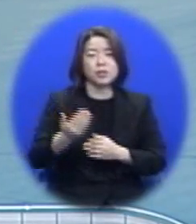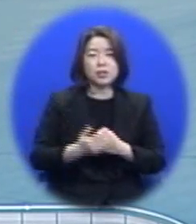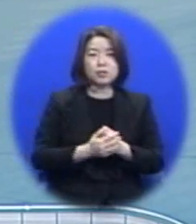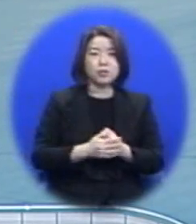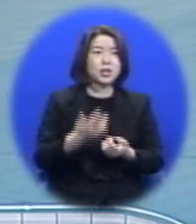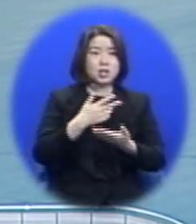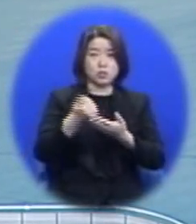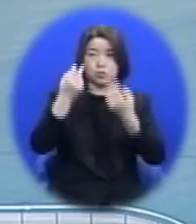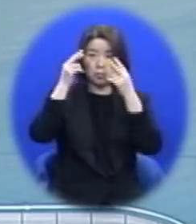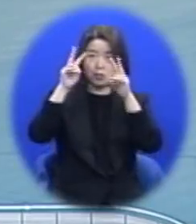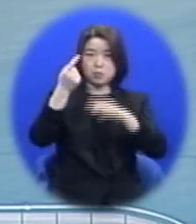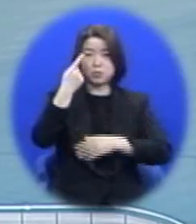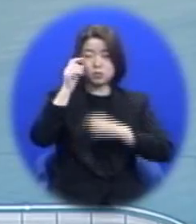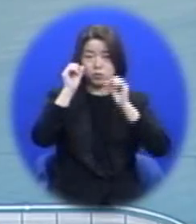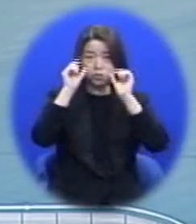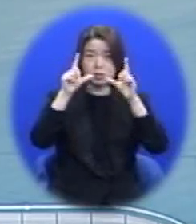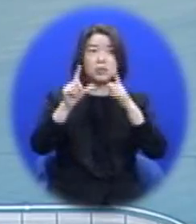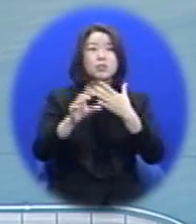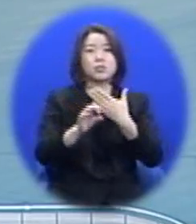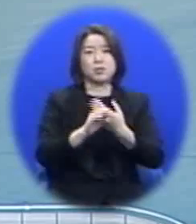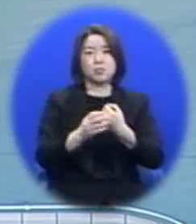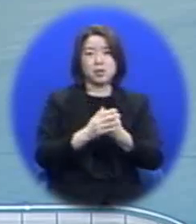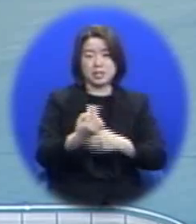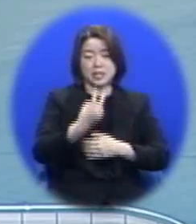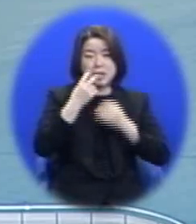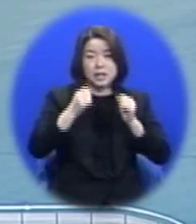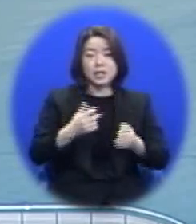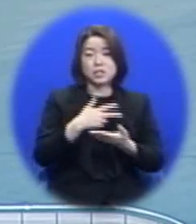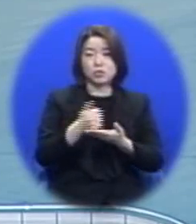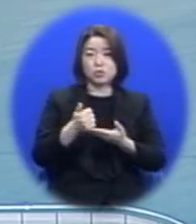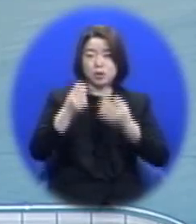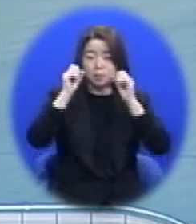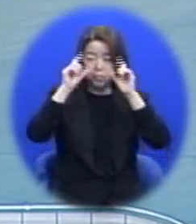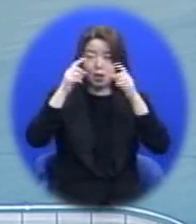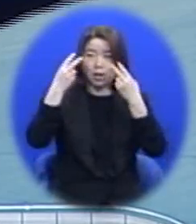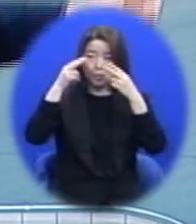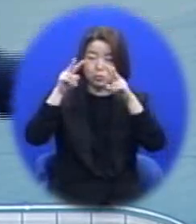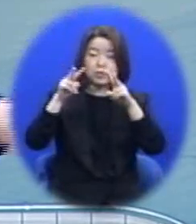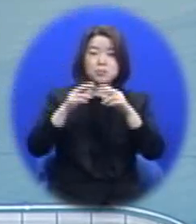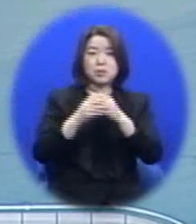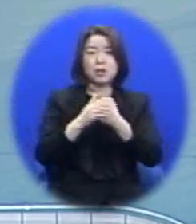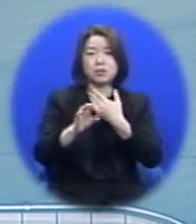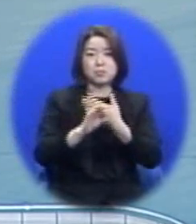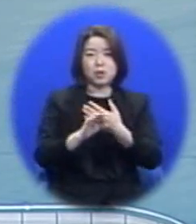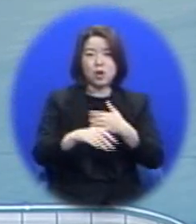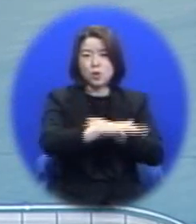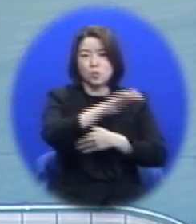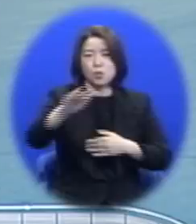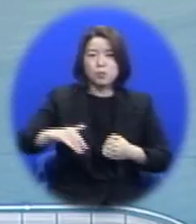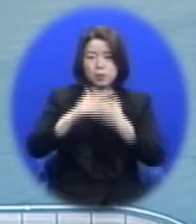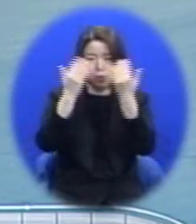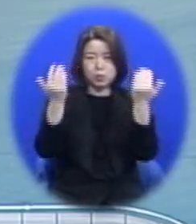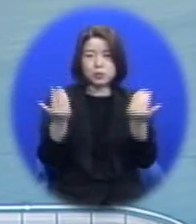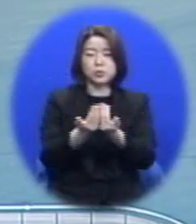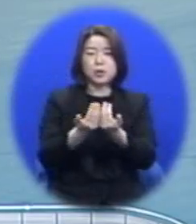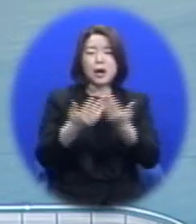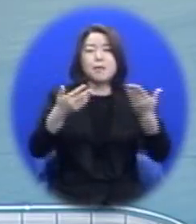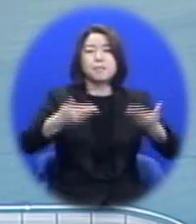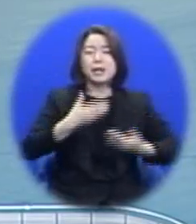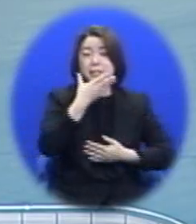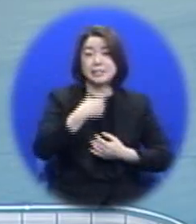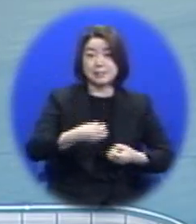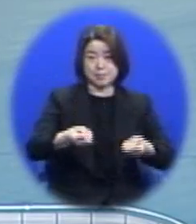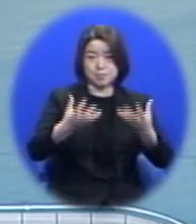주를 바라보는 눈이 뜨이니까, 살아계신 주님을 바라보는 눈이 뜨이니까, 우리 모두가 받은 축복입니다.